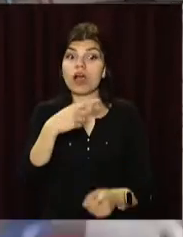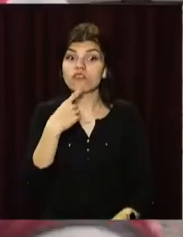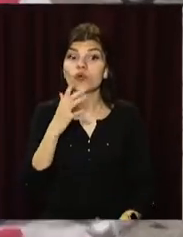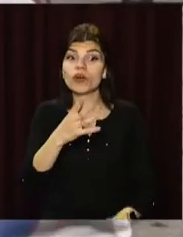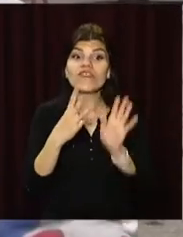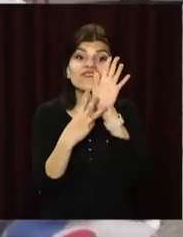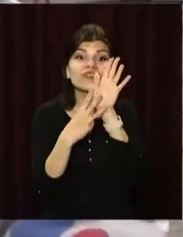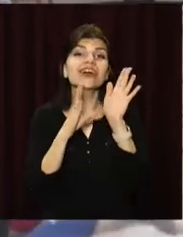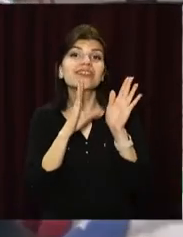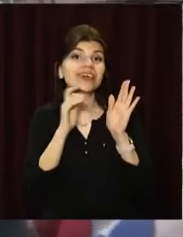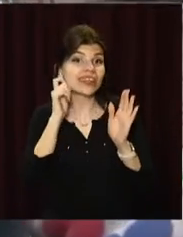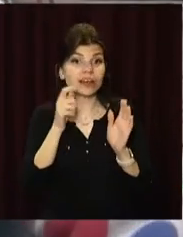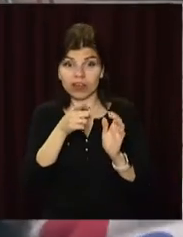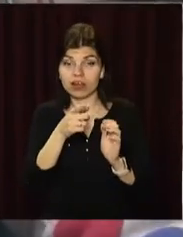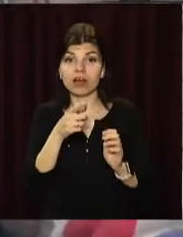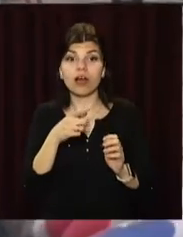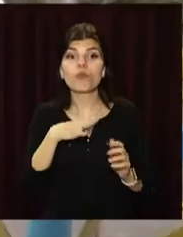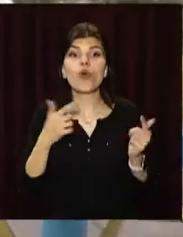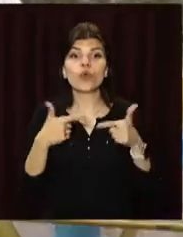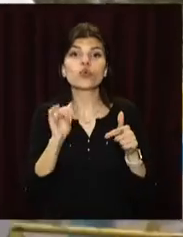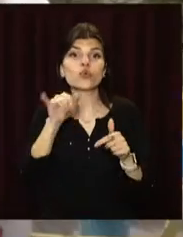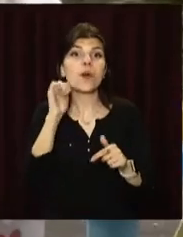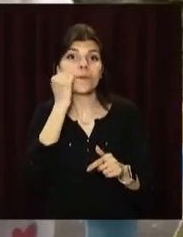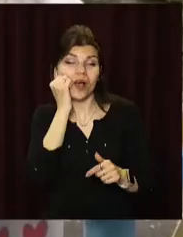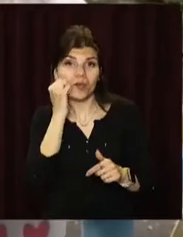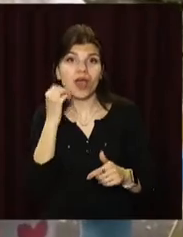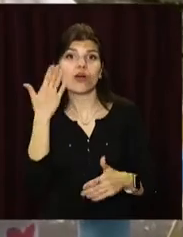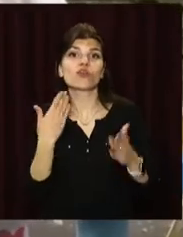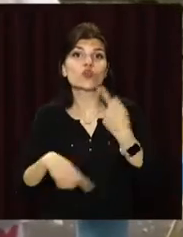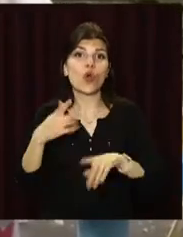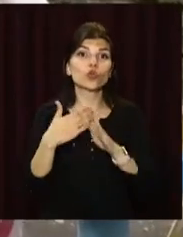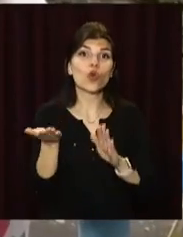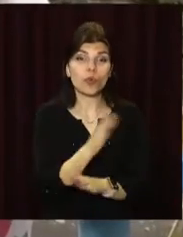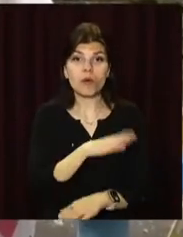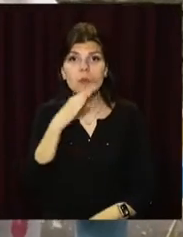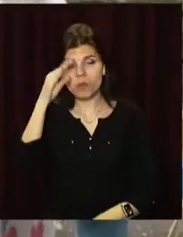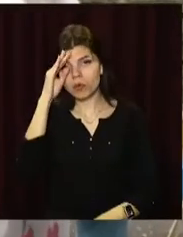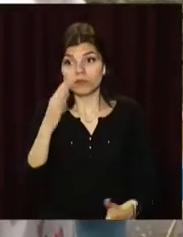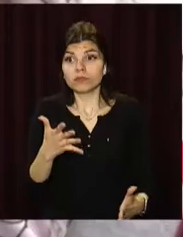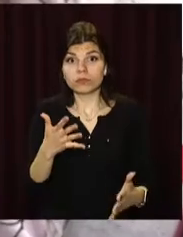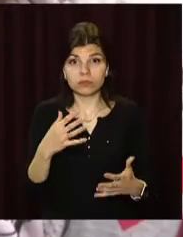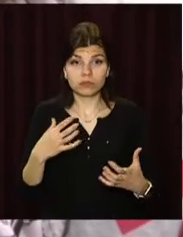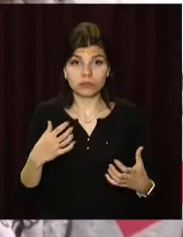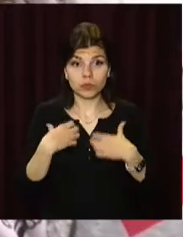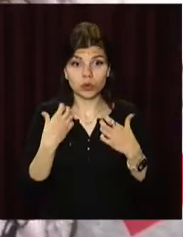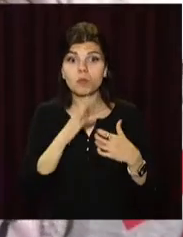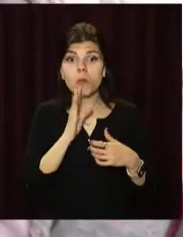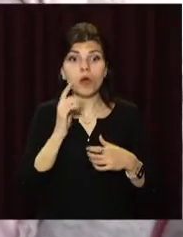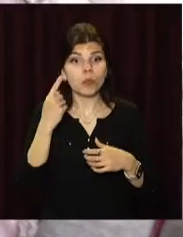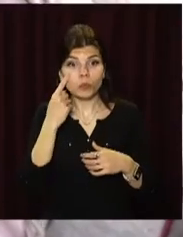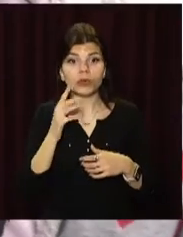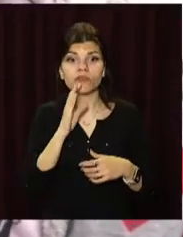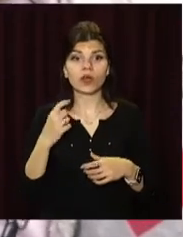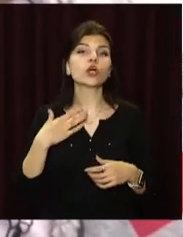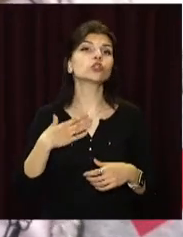з 8-річною Настею. Дівчинка гостювала в бабусі. Коли повернулася додому, батьки забили на сполох. Матір помітила в